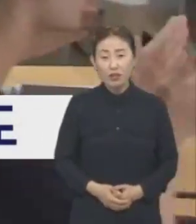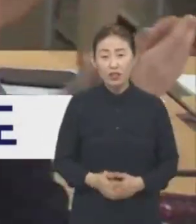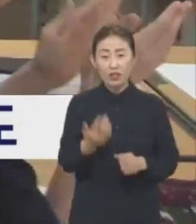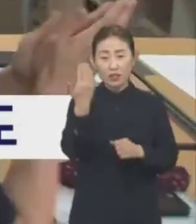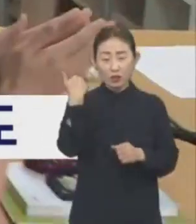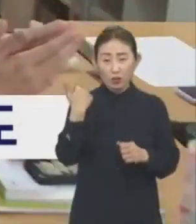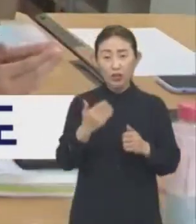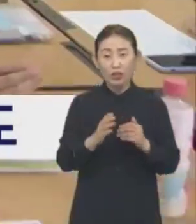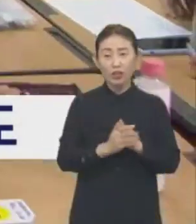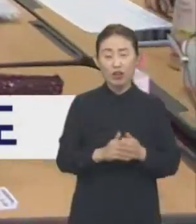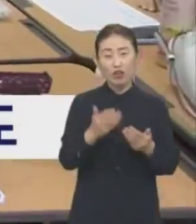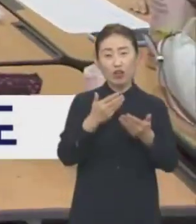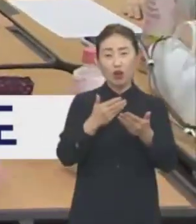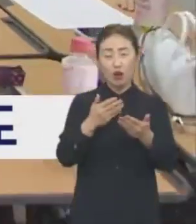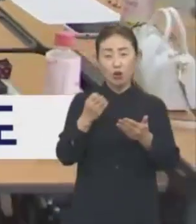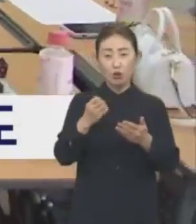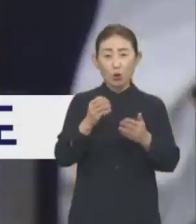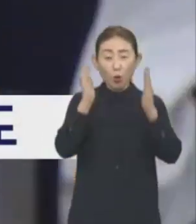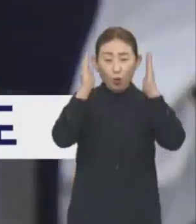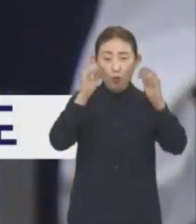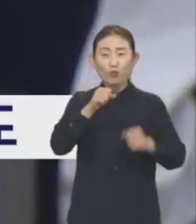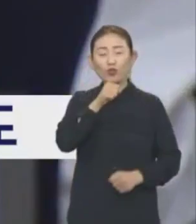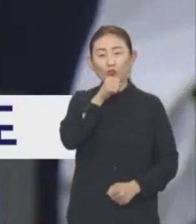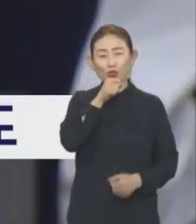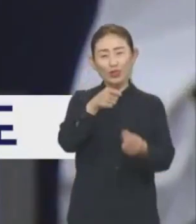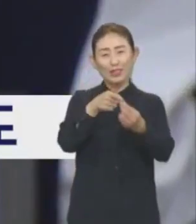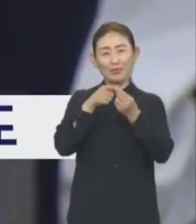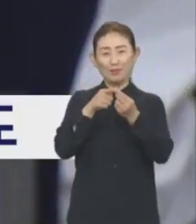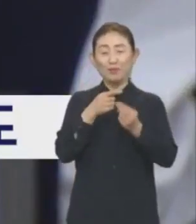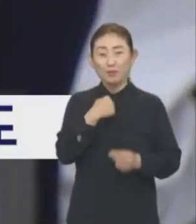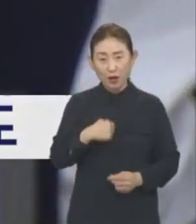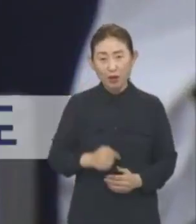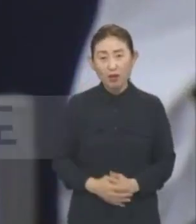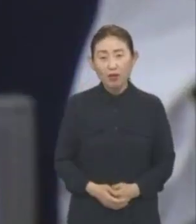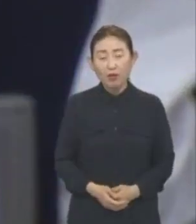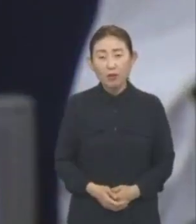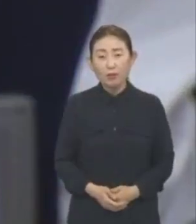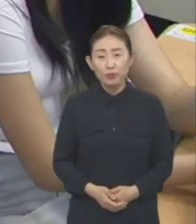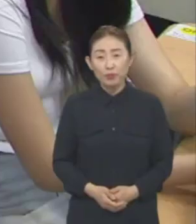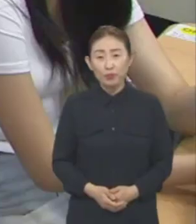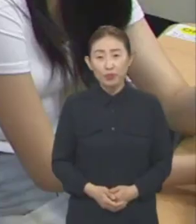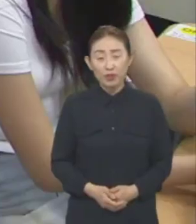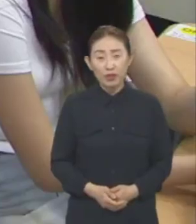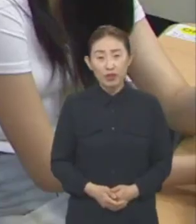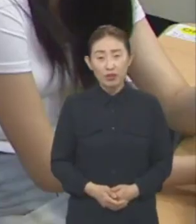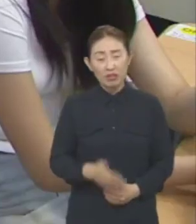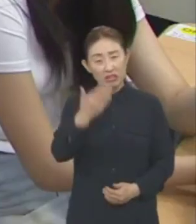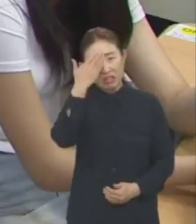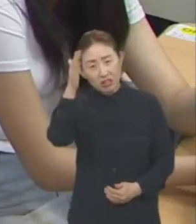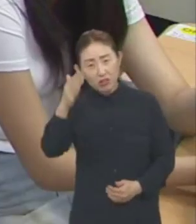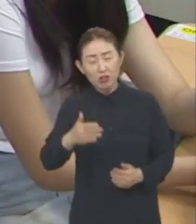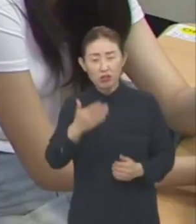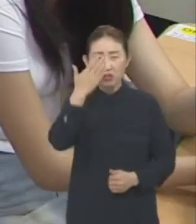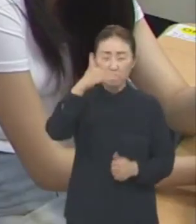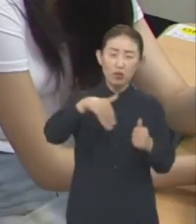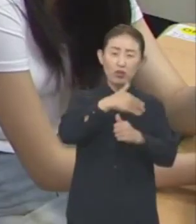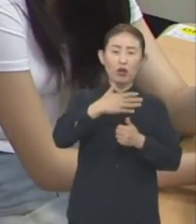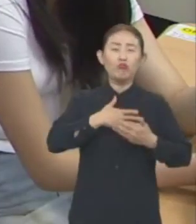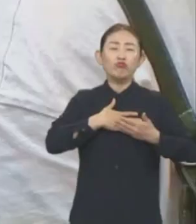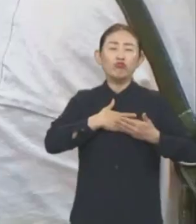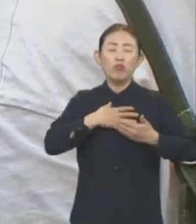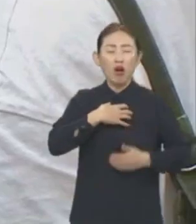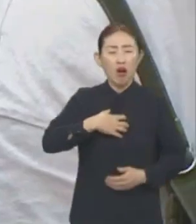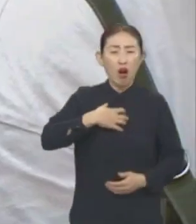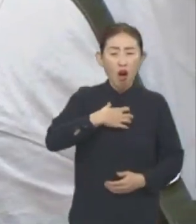지난 1학기엔 우수한 성적으로 학년 수석을 차지하기도 했습니다. 낯선 사람, 낯선 환경을 불안해하는 딸을